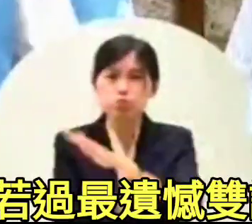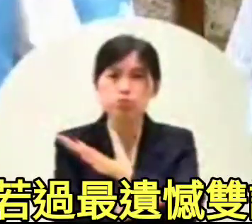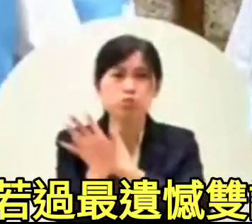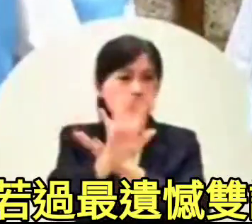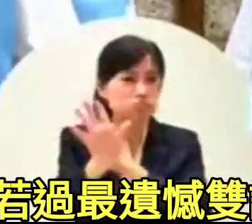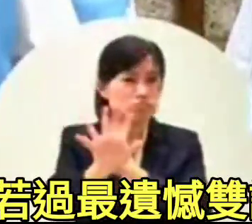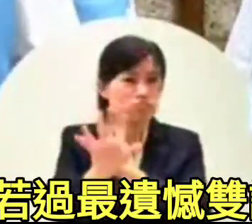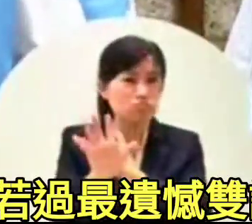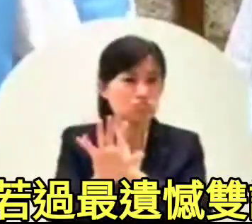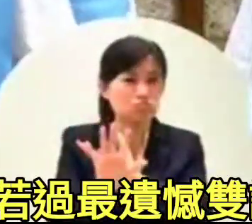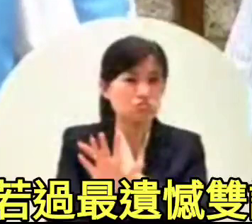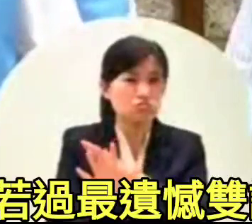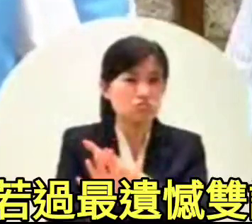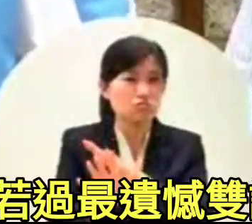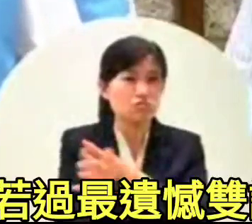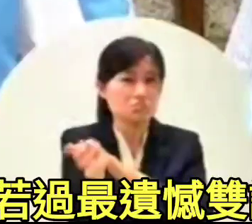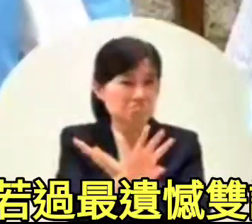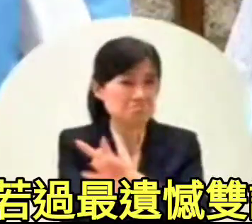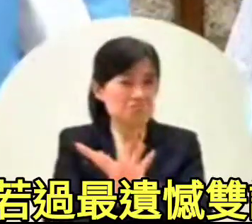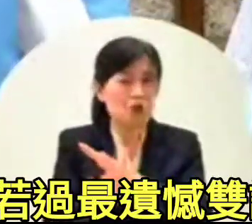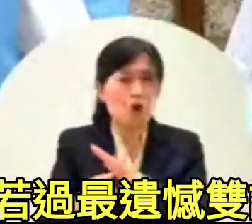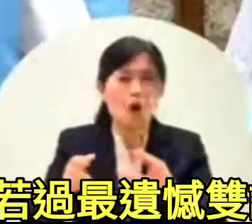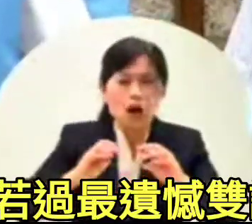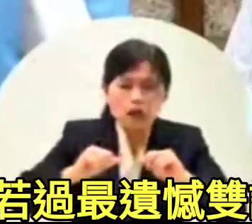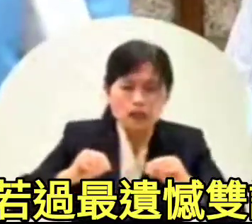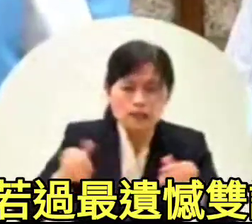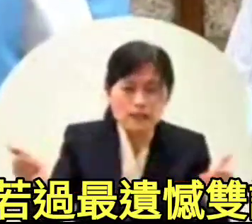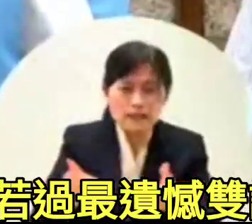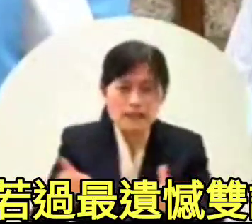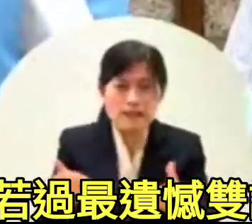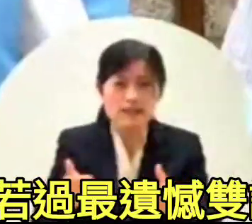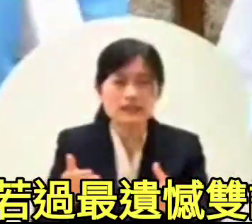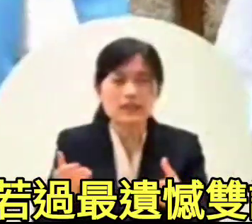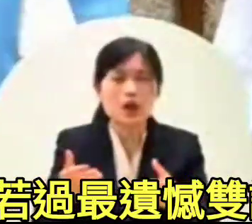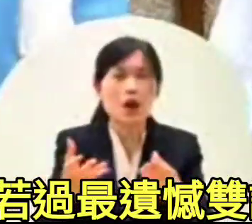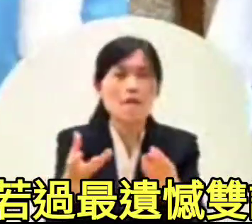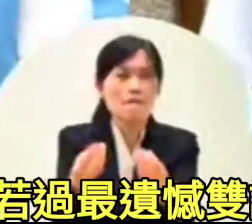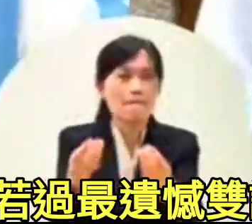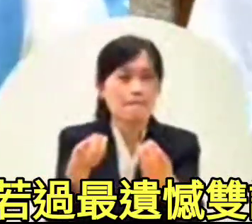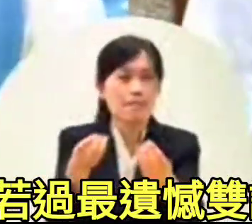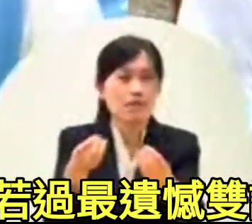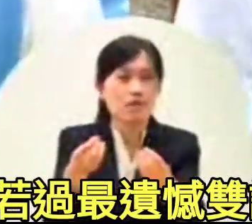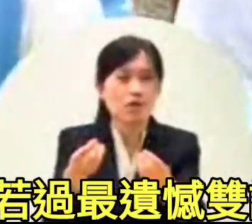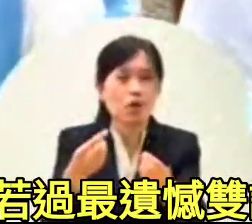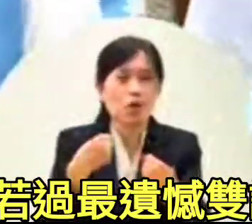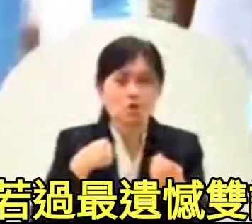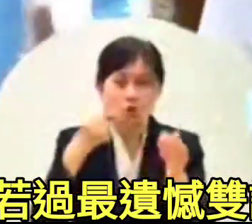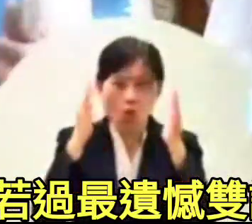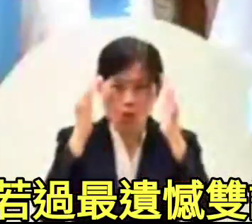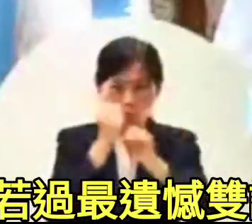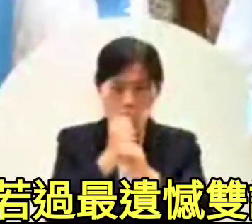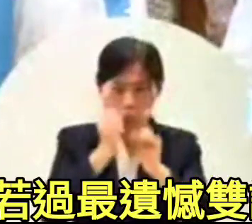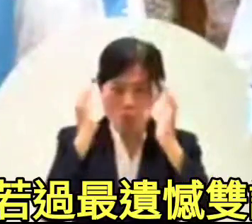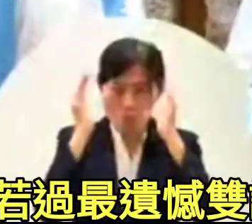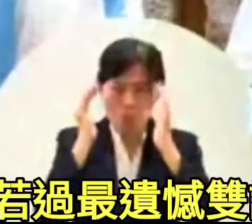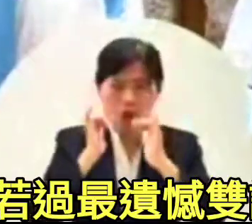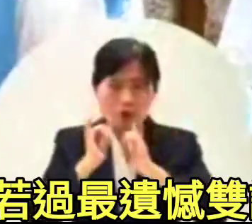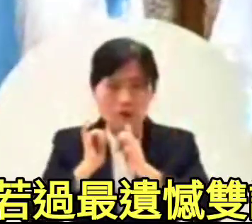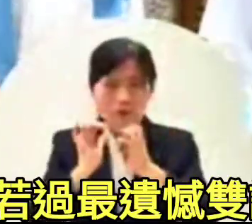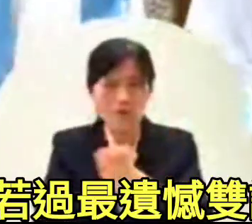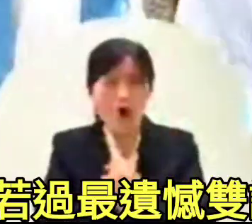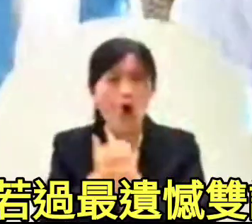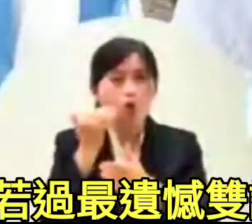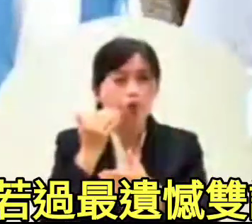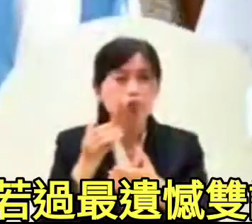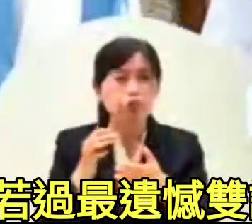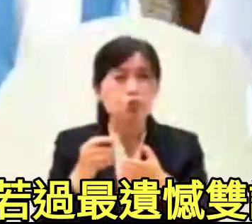这是一个不炒土地、不包工程的团队。我们全部是认真的做，市民朋友愿意我们继续留下来，